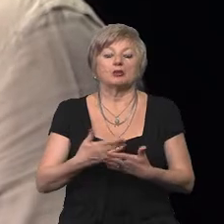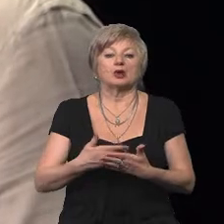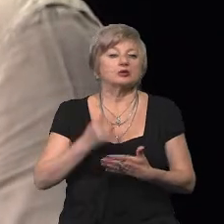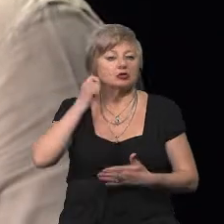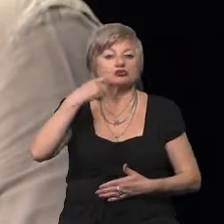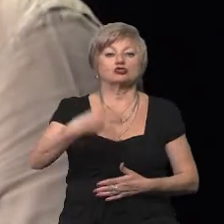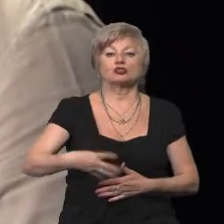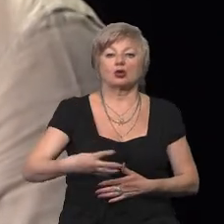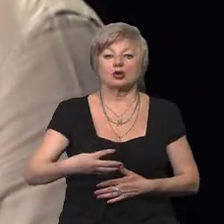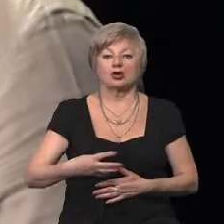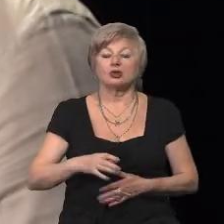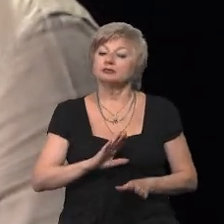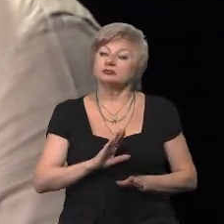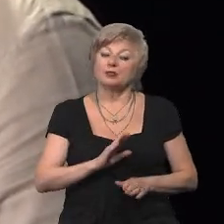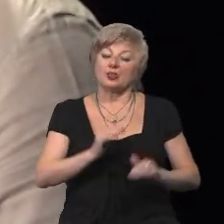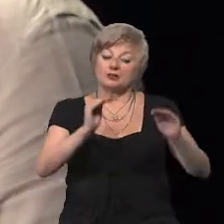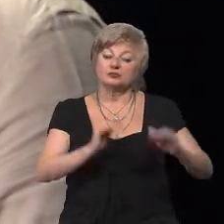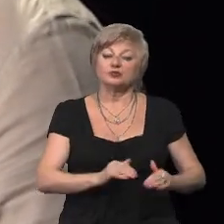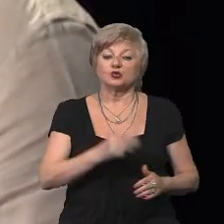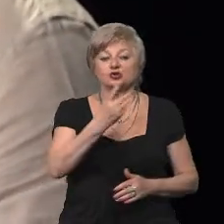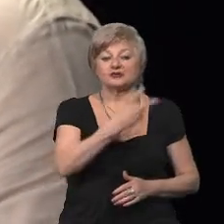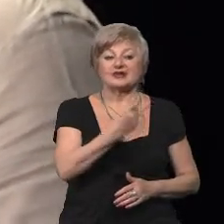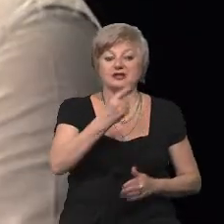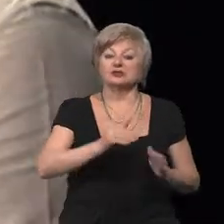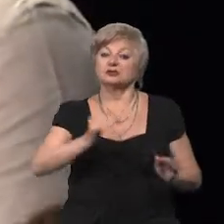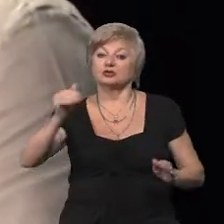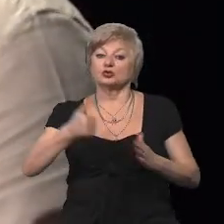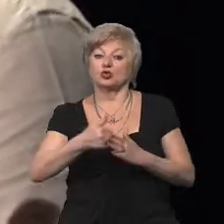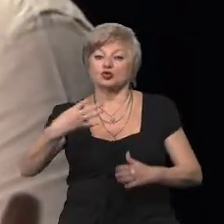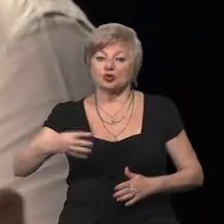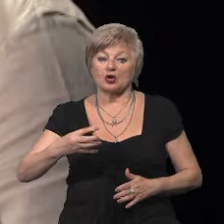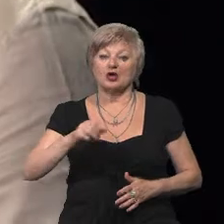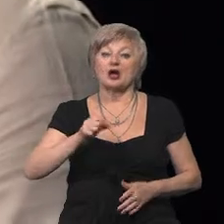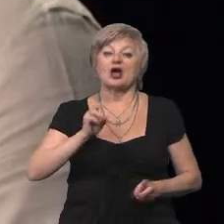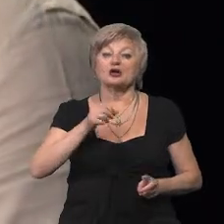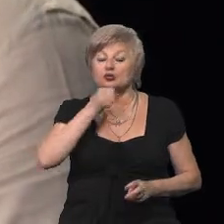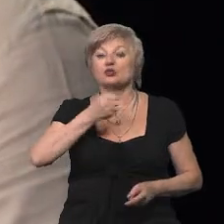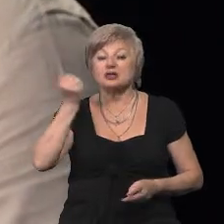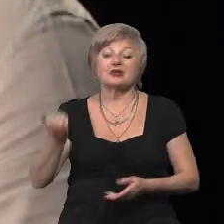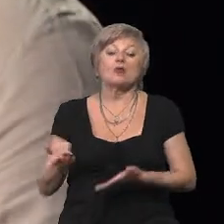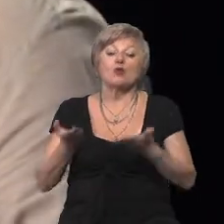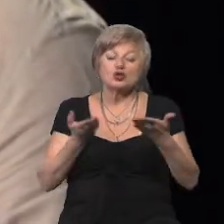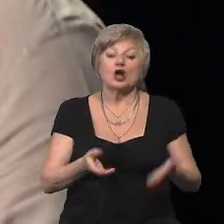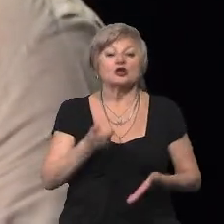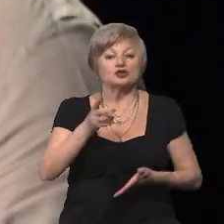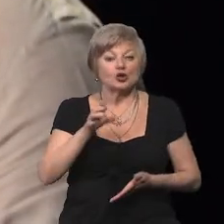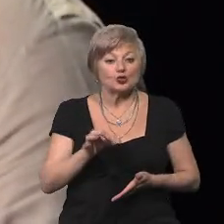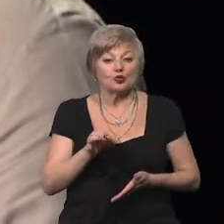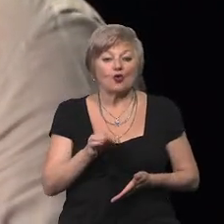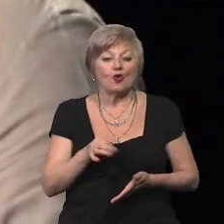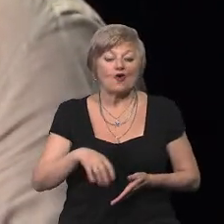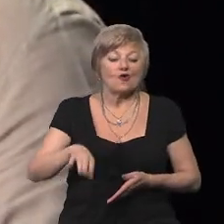это там 21 до 40. Ну, все, кто старше, они, пожалуйста, с удовольствием приходите, но сугубо тогда все остальное